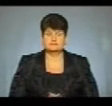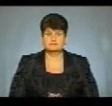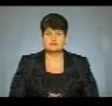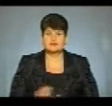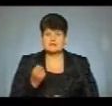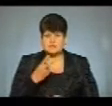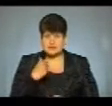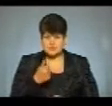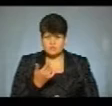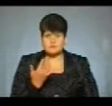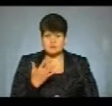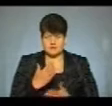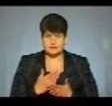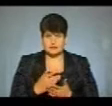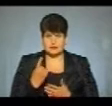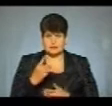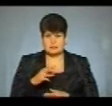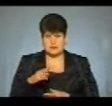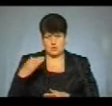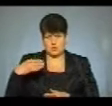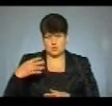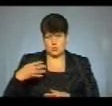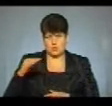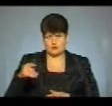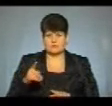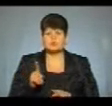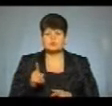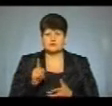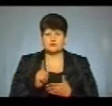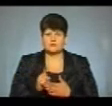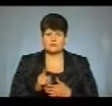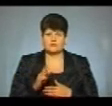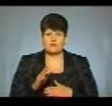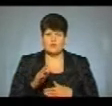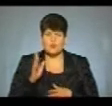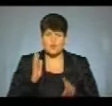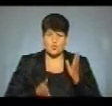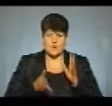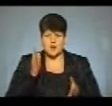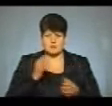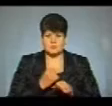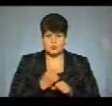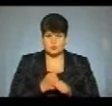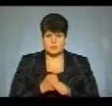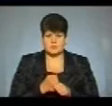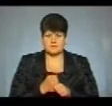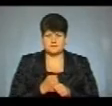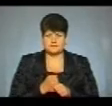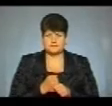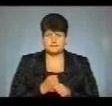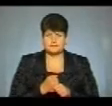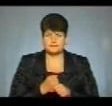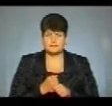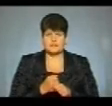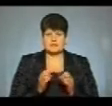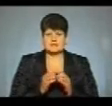12 років скільки має? 1,40 м приблизно. Значить, він мусив щось руками махати в тій комірці, більше нічого. Тому що не місць 10